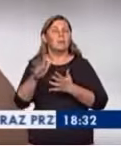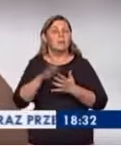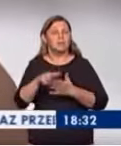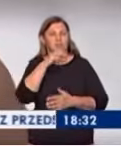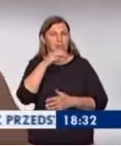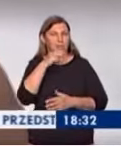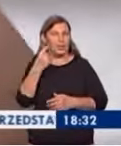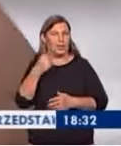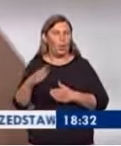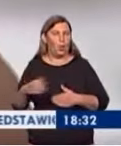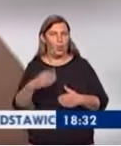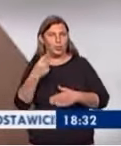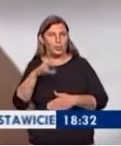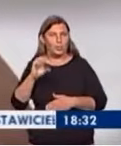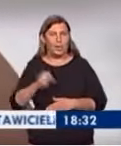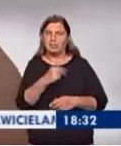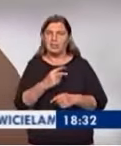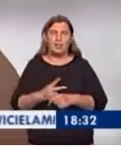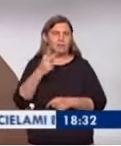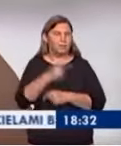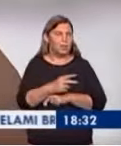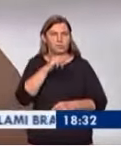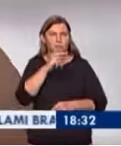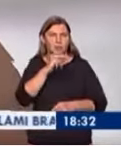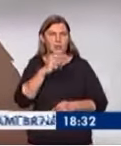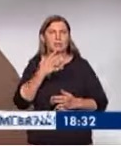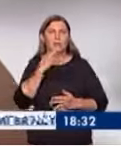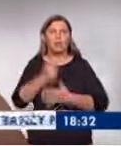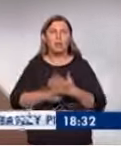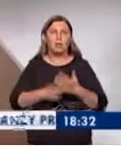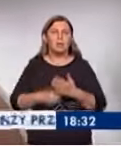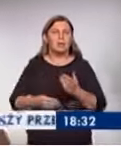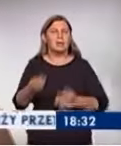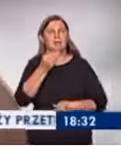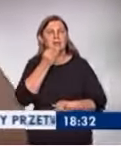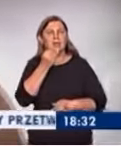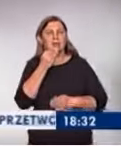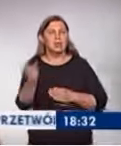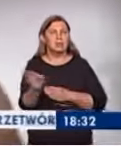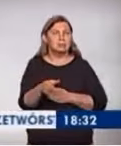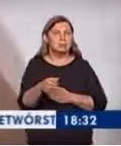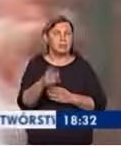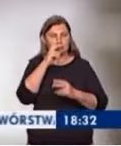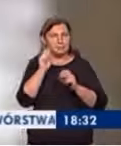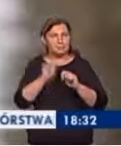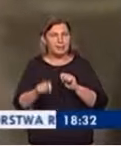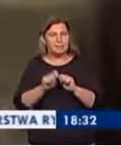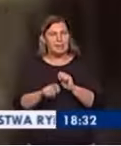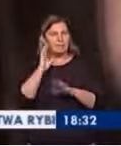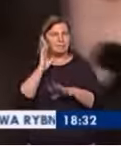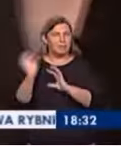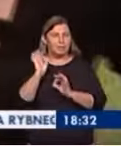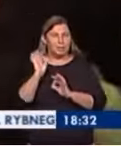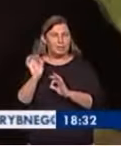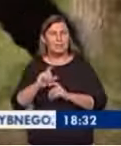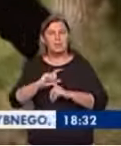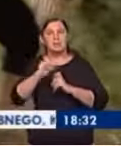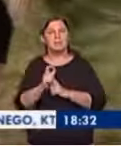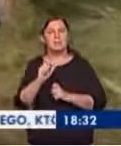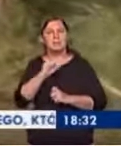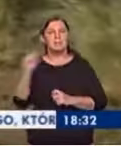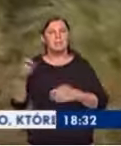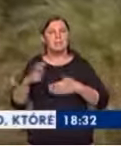zbiornikach, przez które przepływa, nie wchodź do wody i nie korzystaj z niej, nie jedz i nie ów ryb, śledź komunikaty. Cały czas, tak jak mówiliśmy, prowadzone